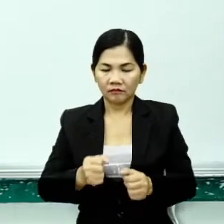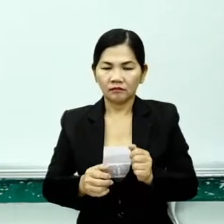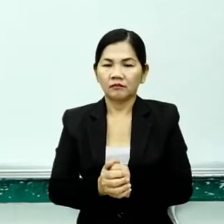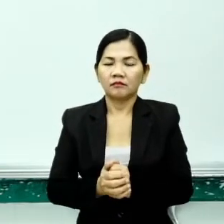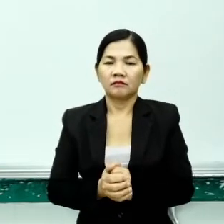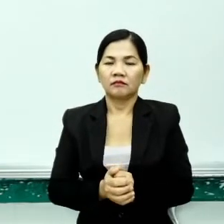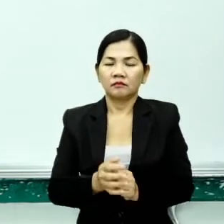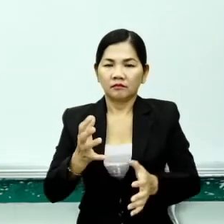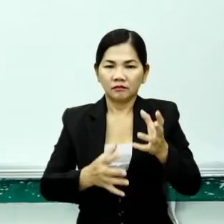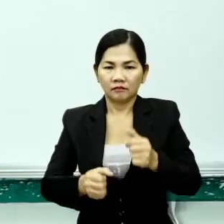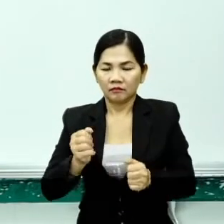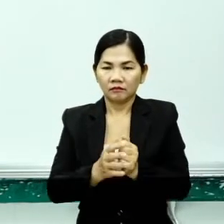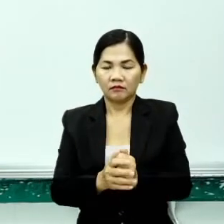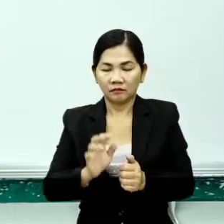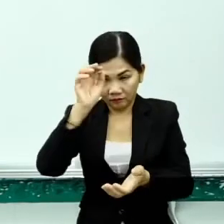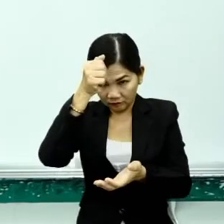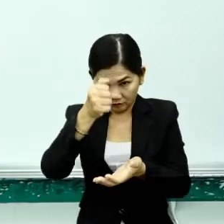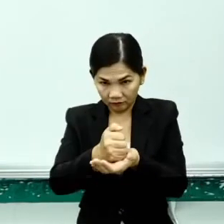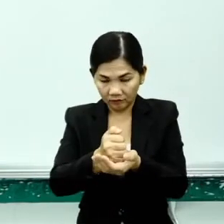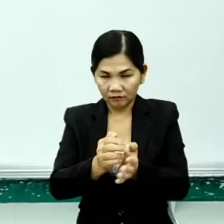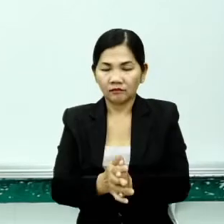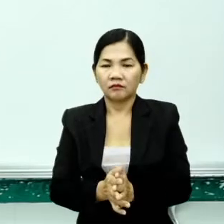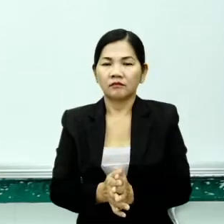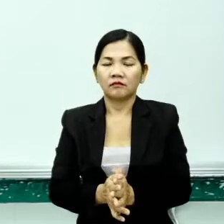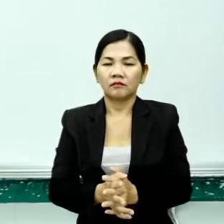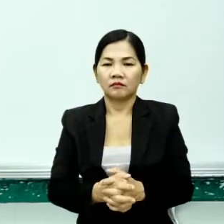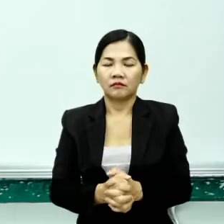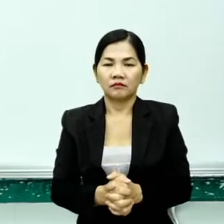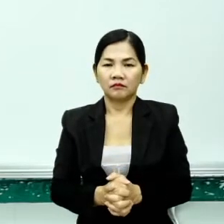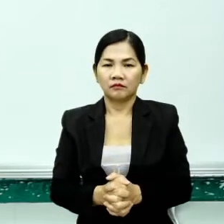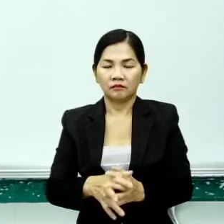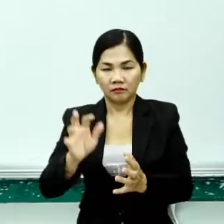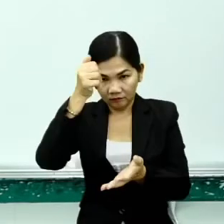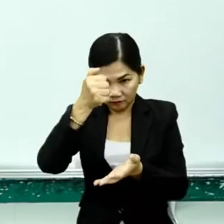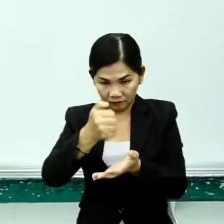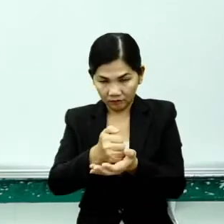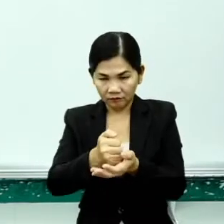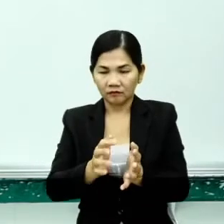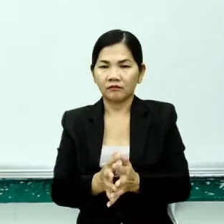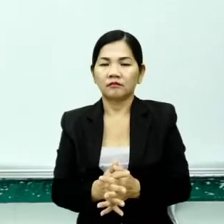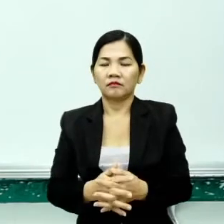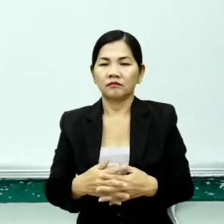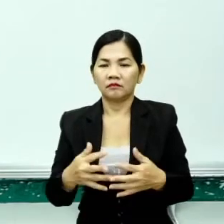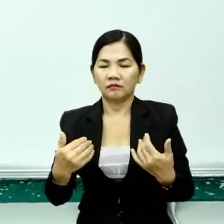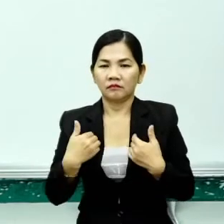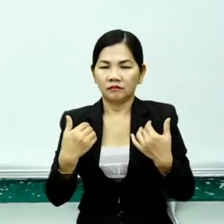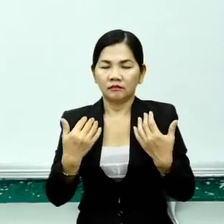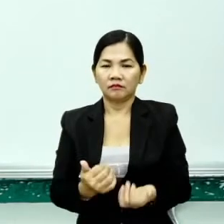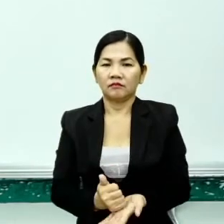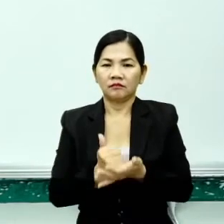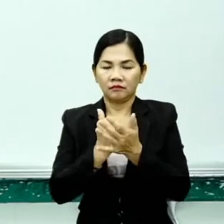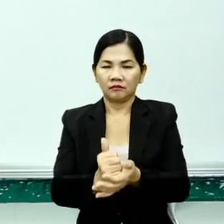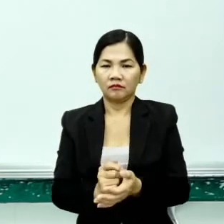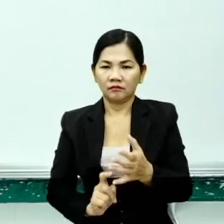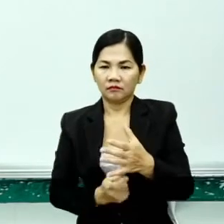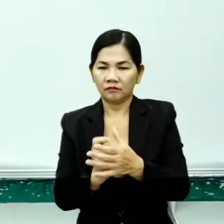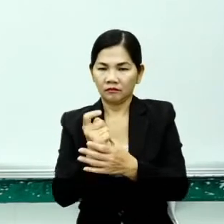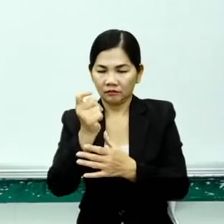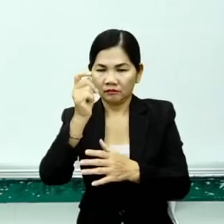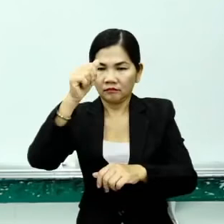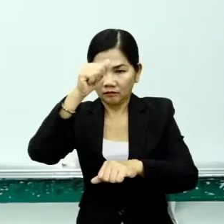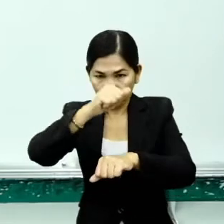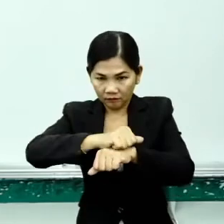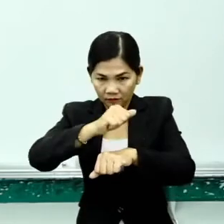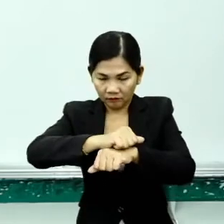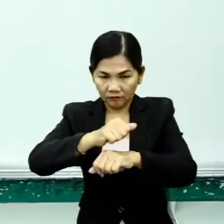ở tật đỏ cô nó miên phải giàu vậy kha tới con đằng thế cha tật đỏ cô cứ miên phải giàu nè con nhé chùm nuôi đỏ ca lụt lo cho ăn rồi bà